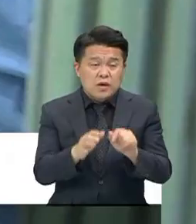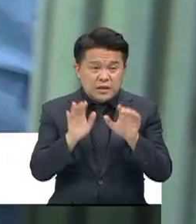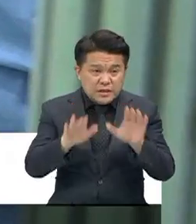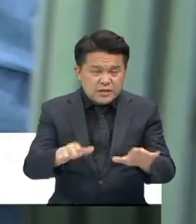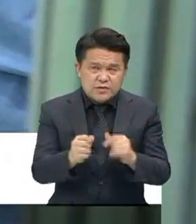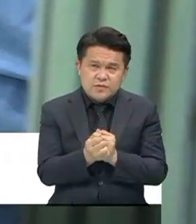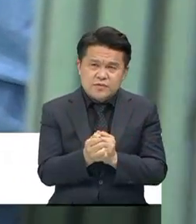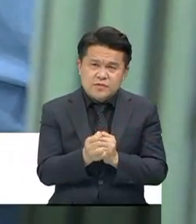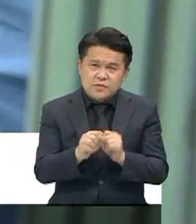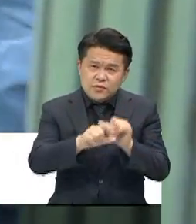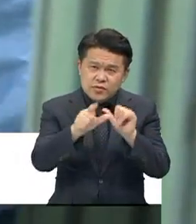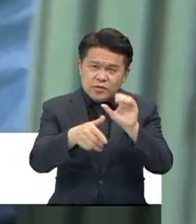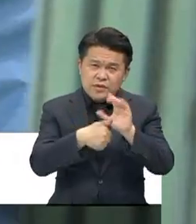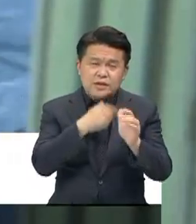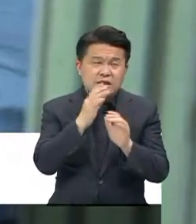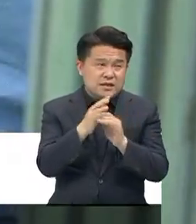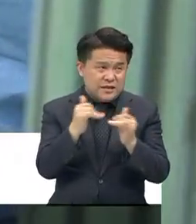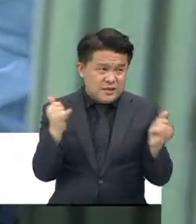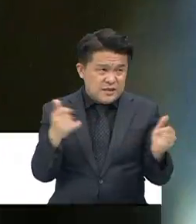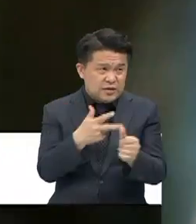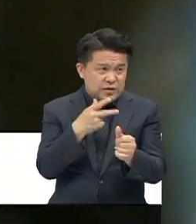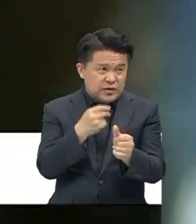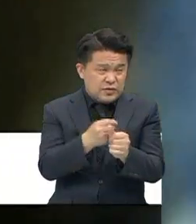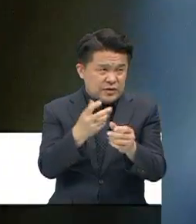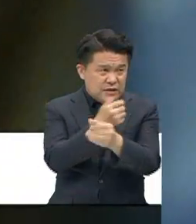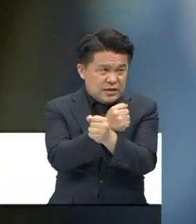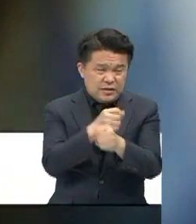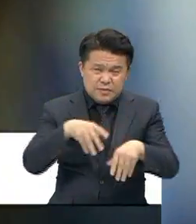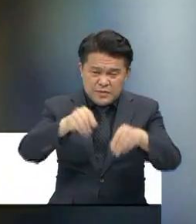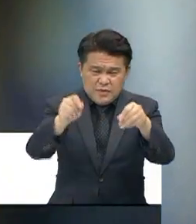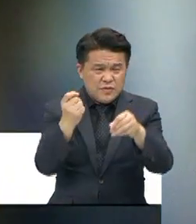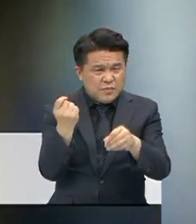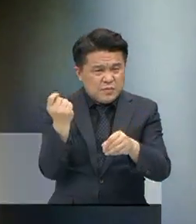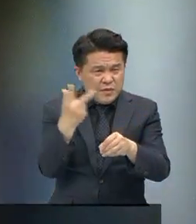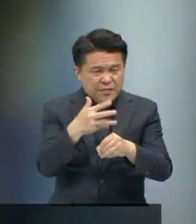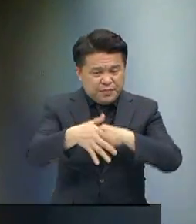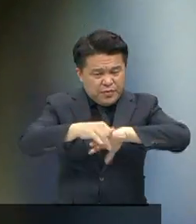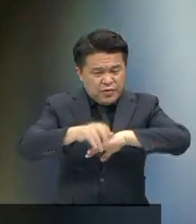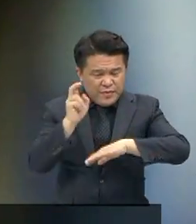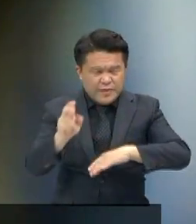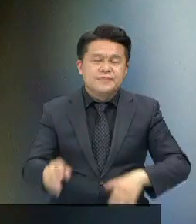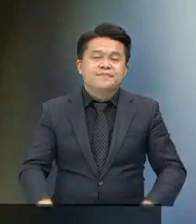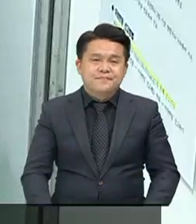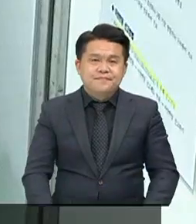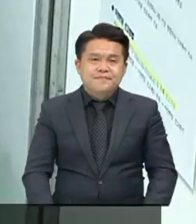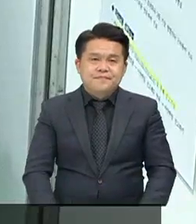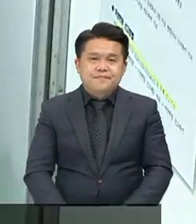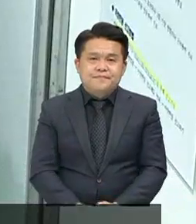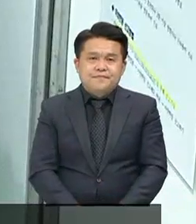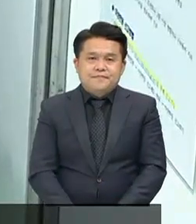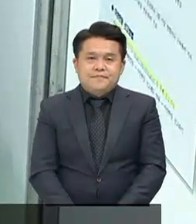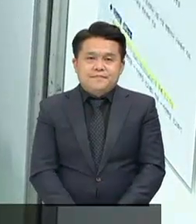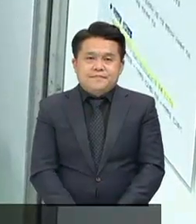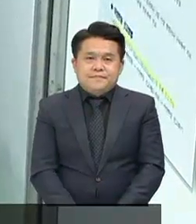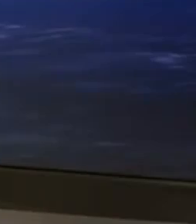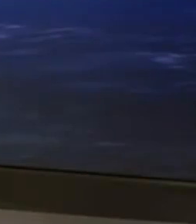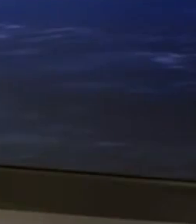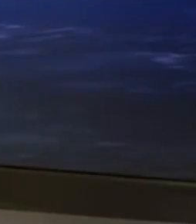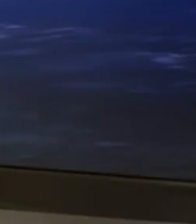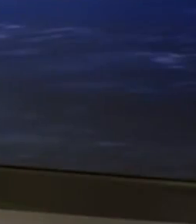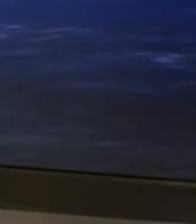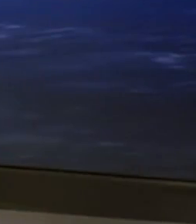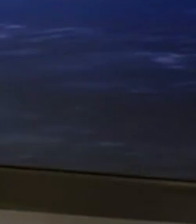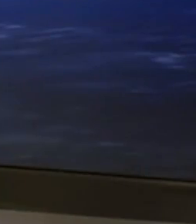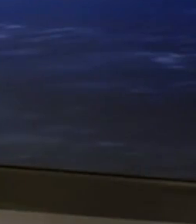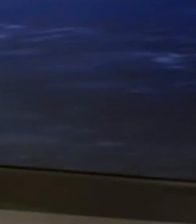다음 달 고령자 접종 예약이 중단되는 등 일부 차질이 예상되고 있습니다. SBS 장세만입니다.